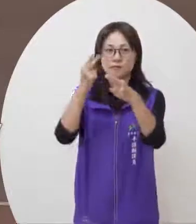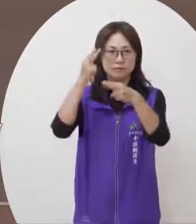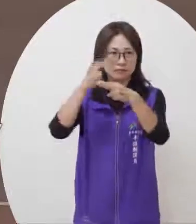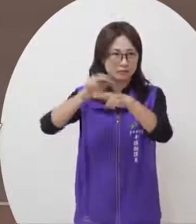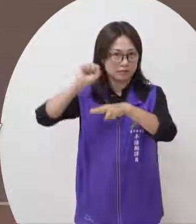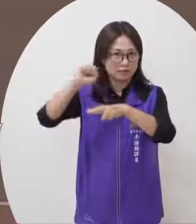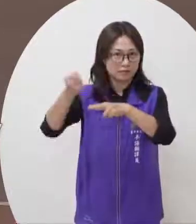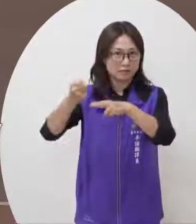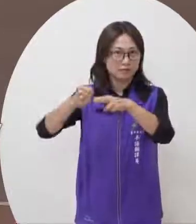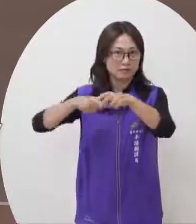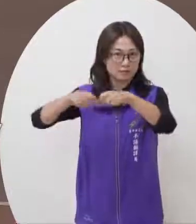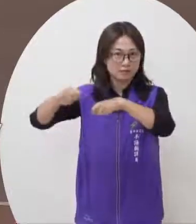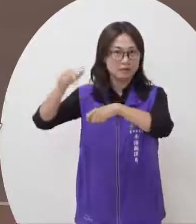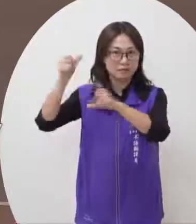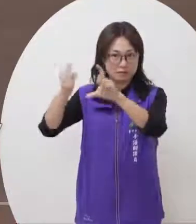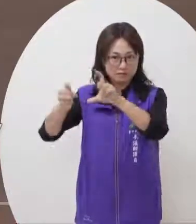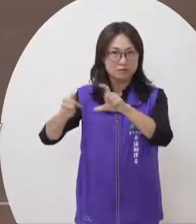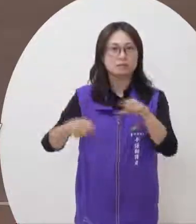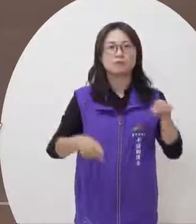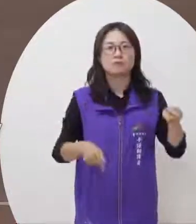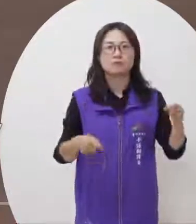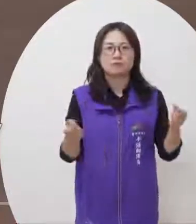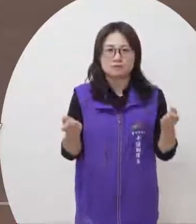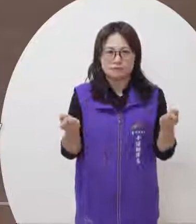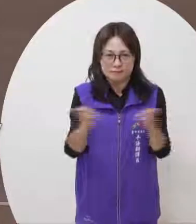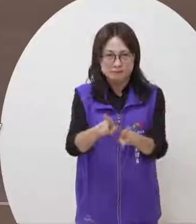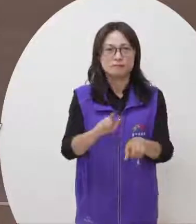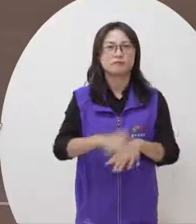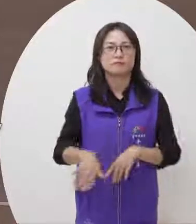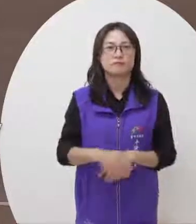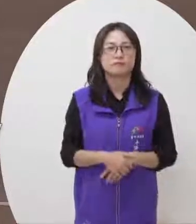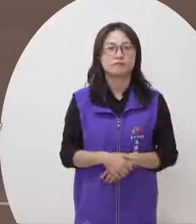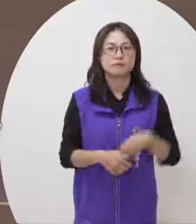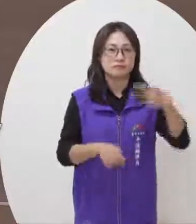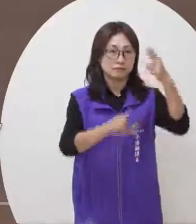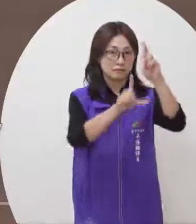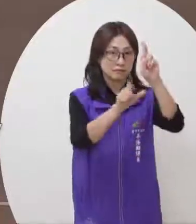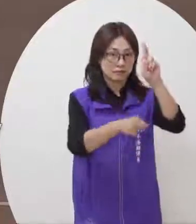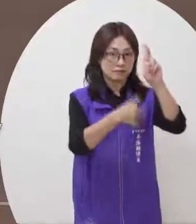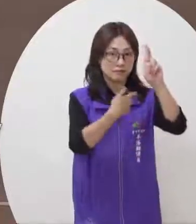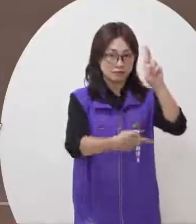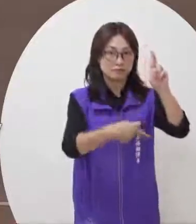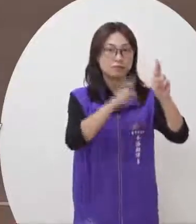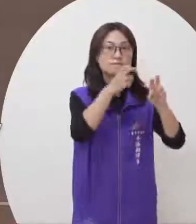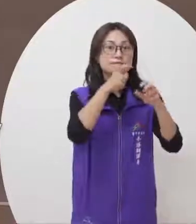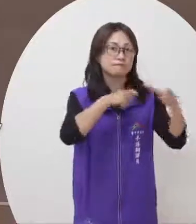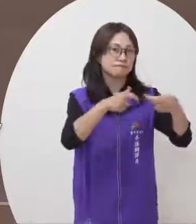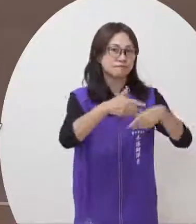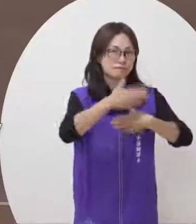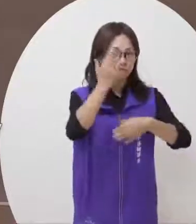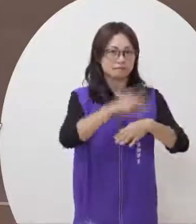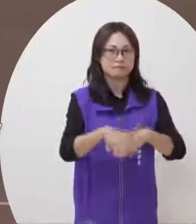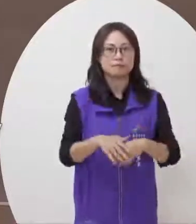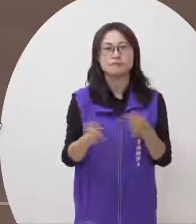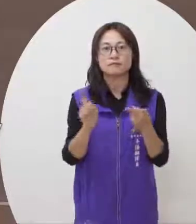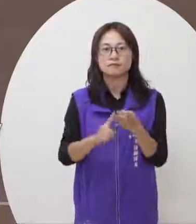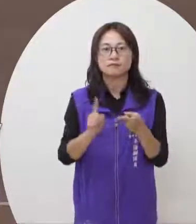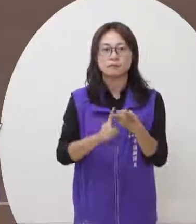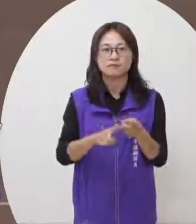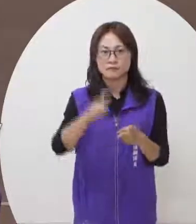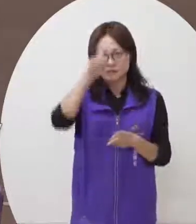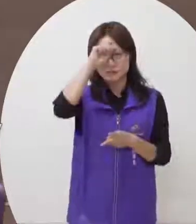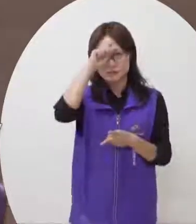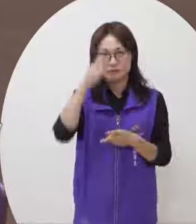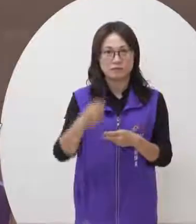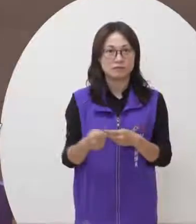最好的区域哈。那第一个跟大家报告，12月6号开幕。第二个哈，我们这个为了加强